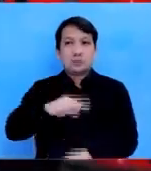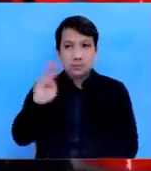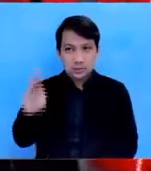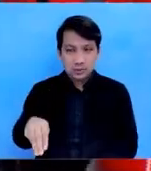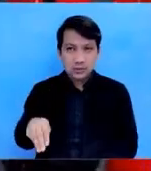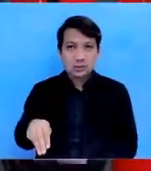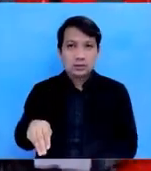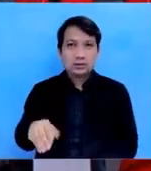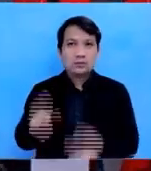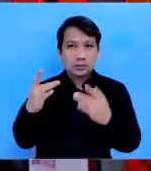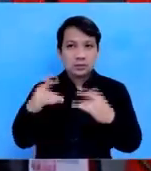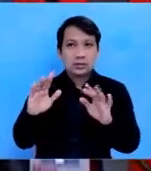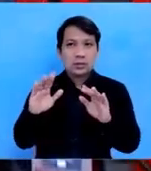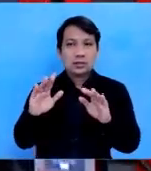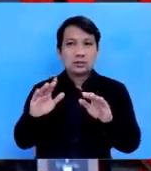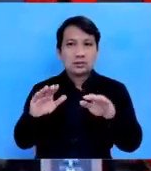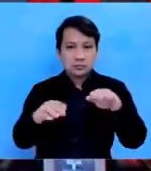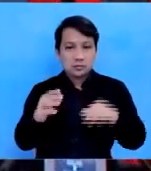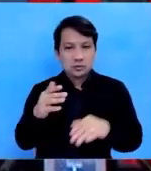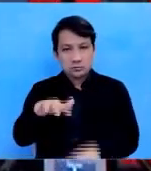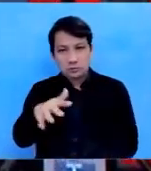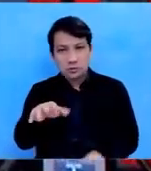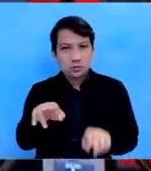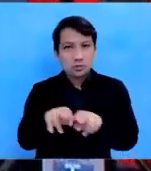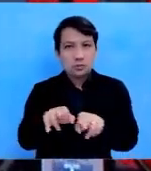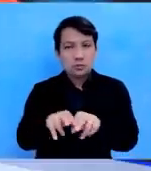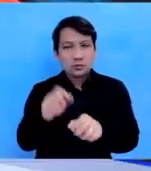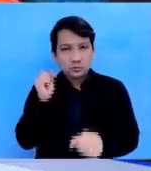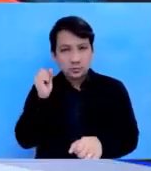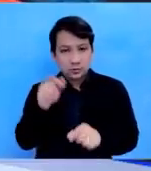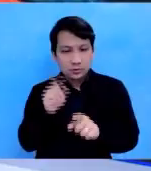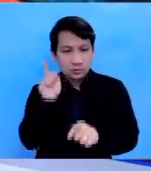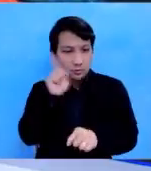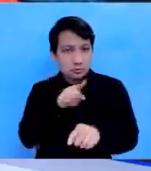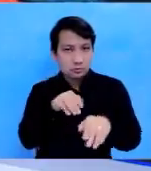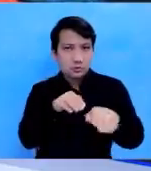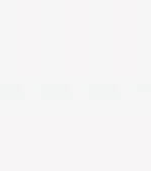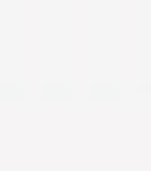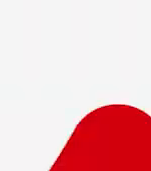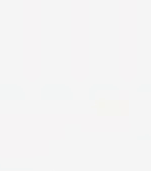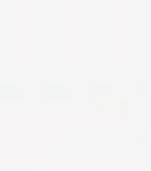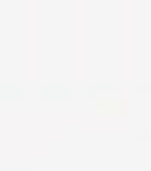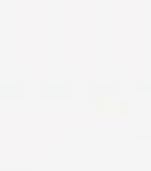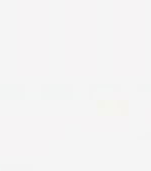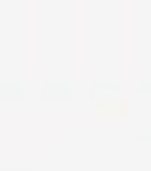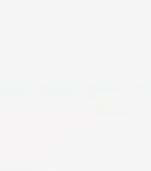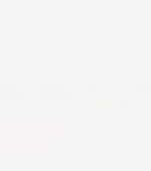to moderate na yung sitwasyon. Julius. Maraming salamat, Jenny Dongon.